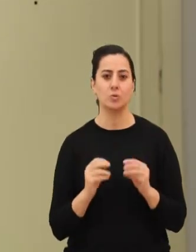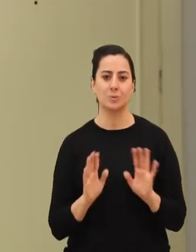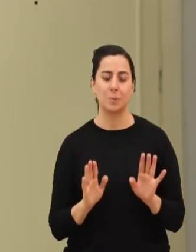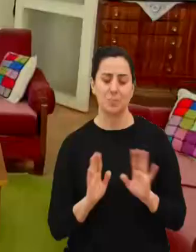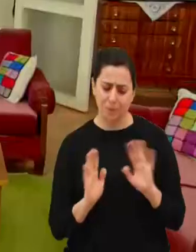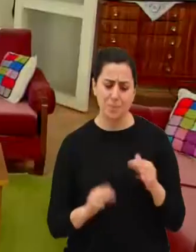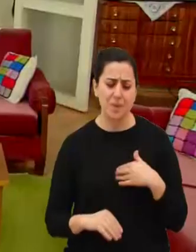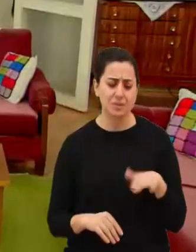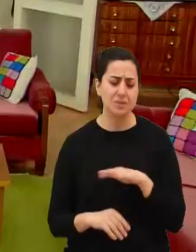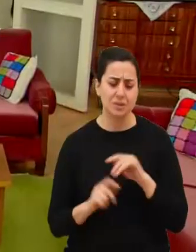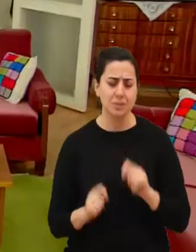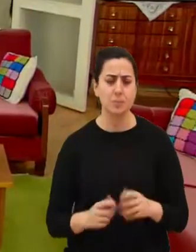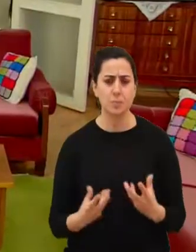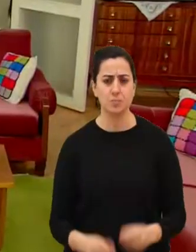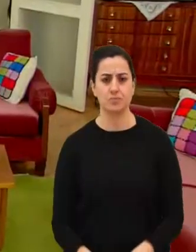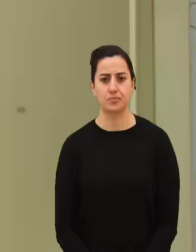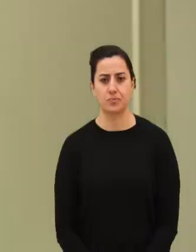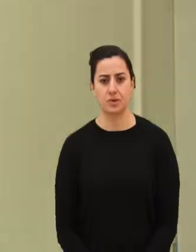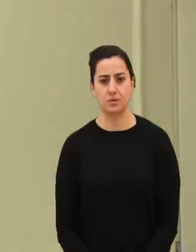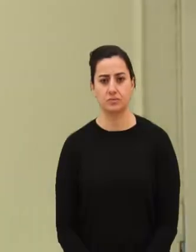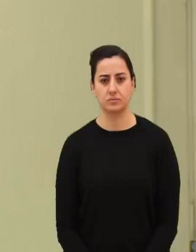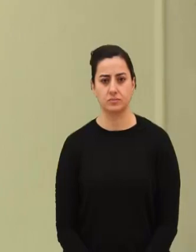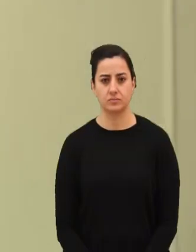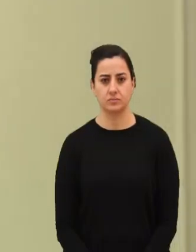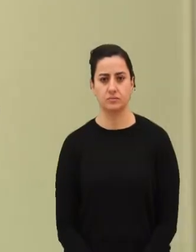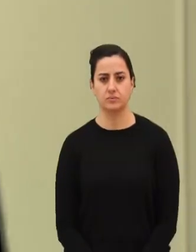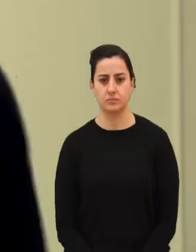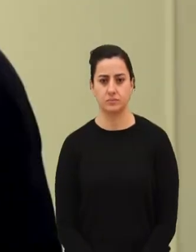Neyse. Tamam ben şey yapayım, sileyim onları o zaman.